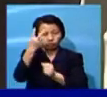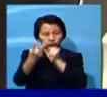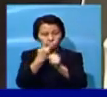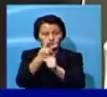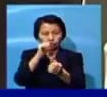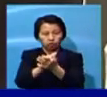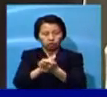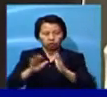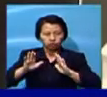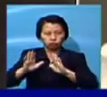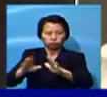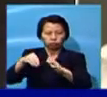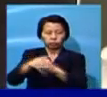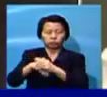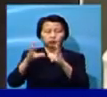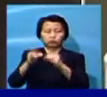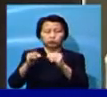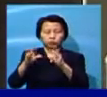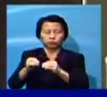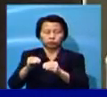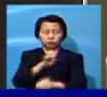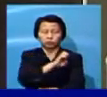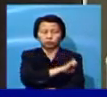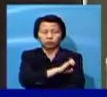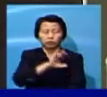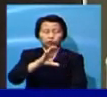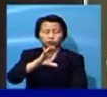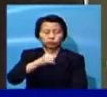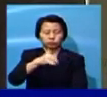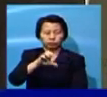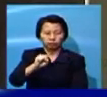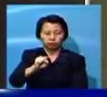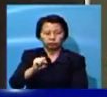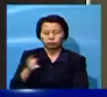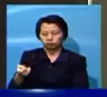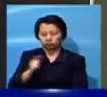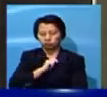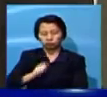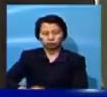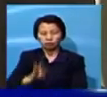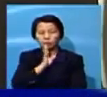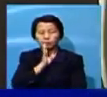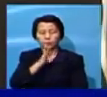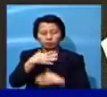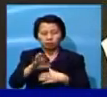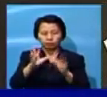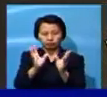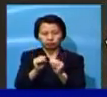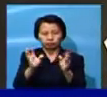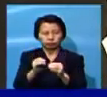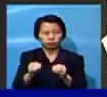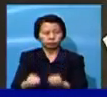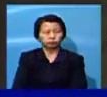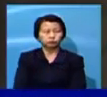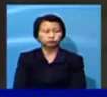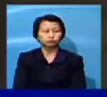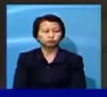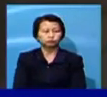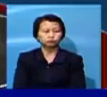itu ditolak dalam mesyuarat jawatankuasa ekekutif cgf Tan Sri t Imran berkata demikian selepas mesyuarat